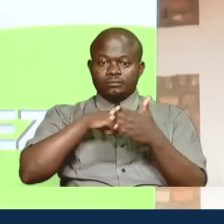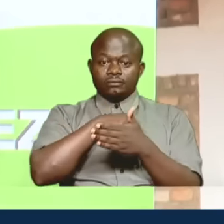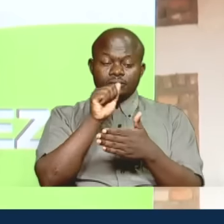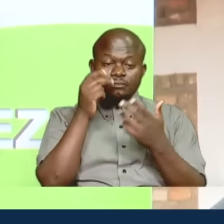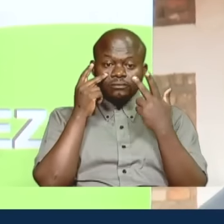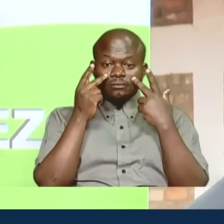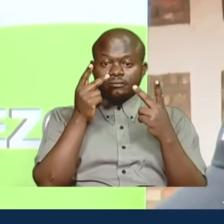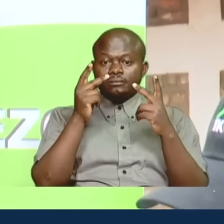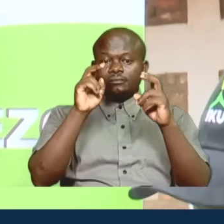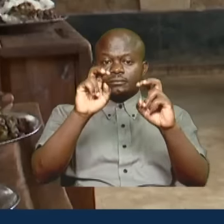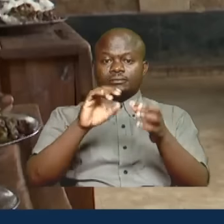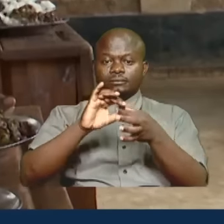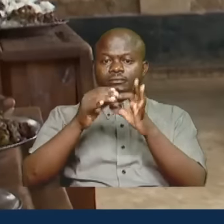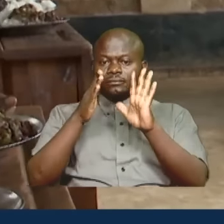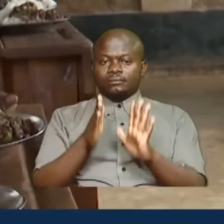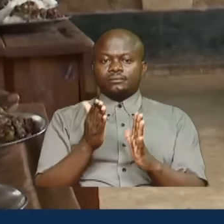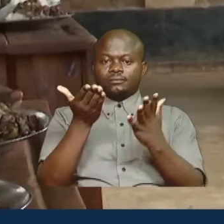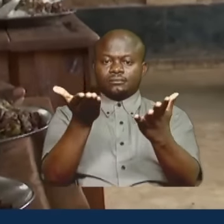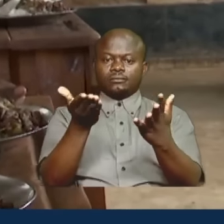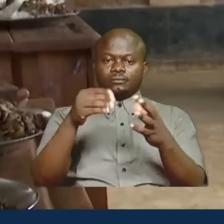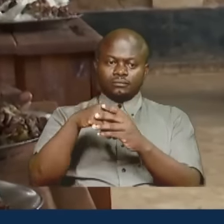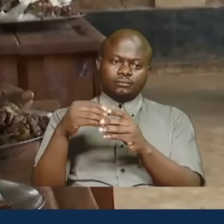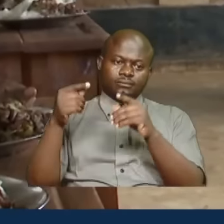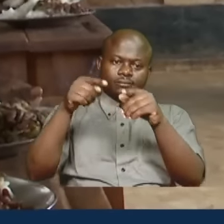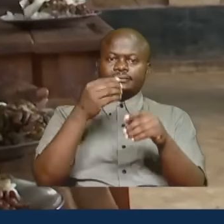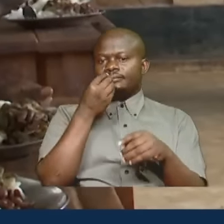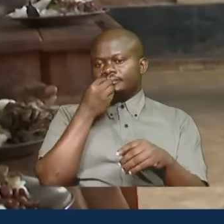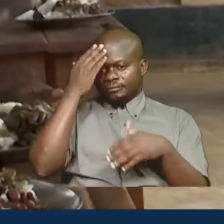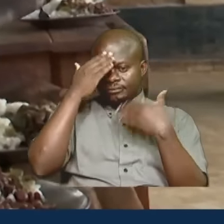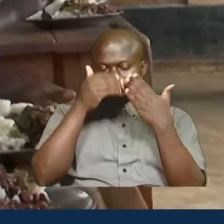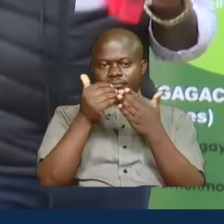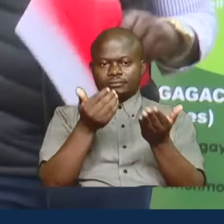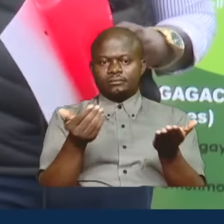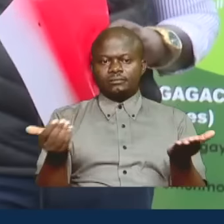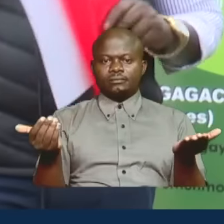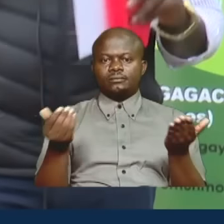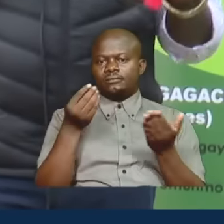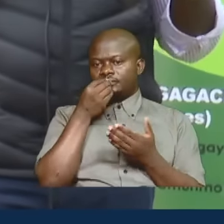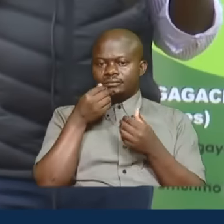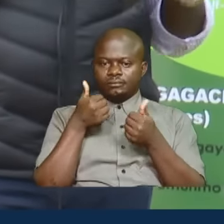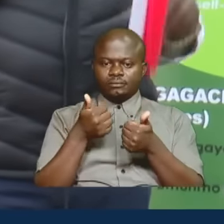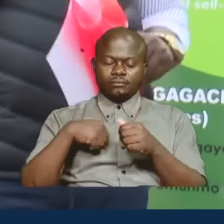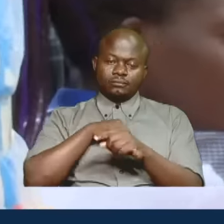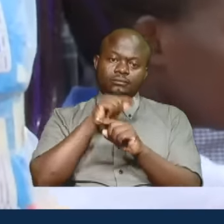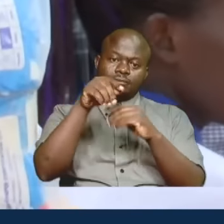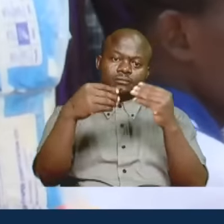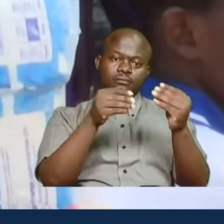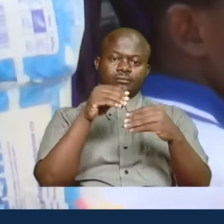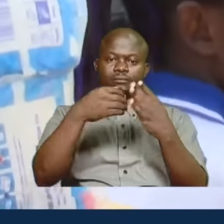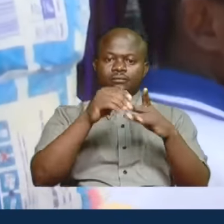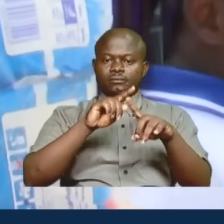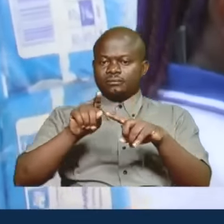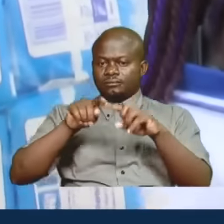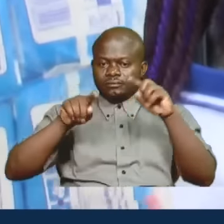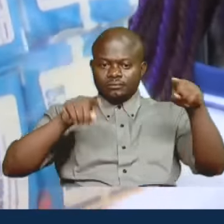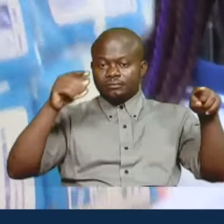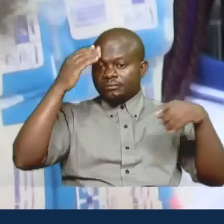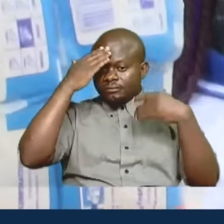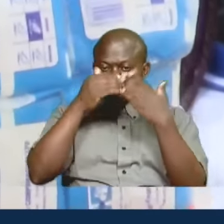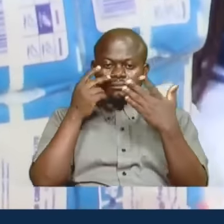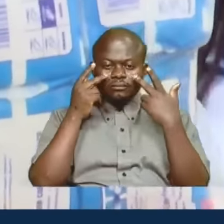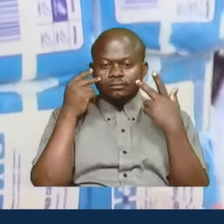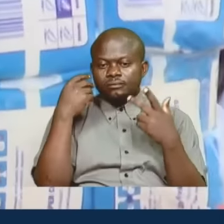amwe abafatanyabikorwa bahari mu kuzana ibyo kurya kugira ngo abana barye. Twazanye ibikoresho bye bitandukanye by'isuku, ni ukugira ngo abone